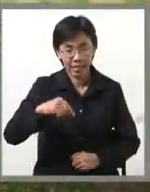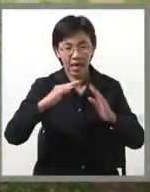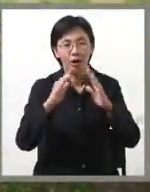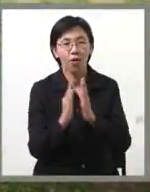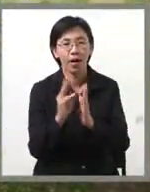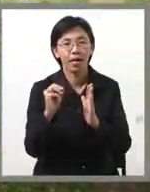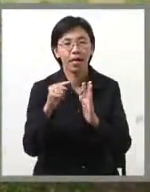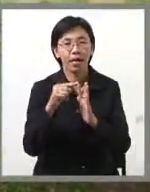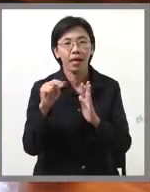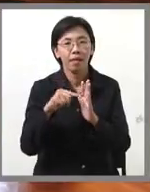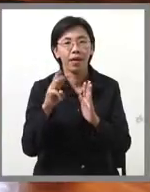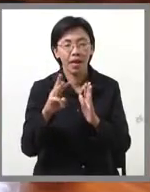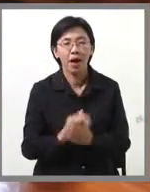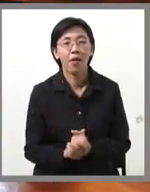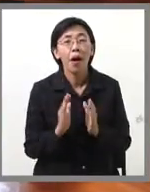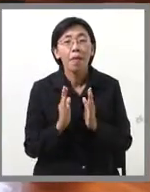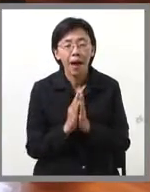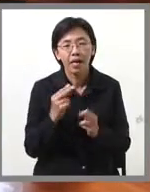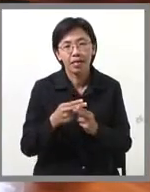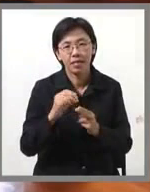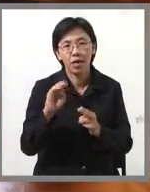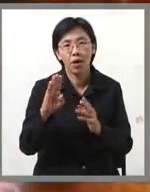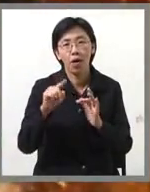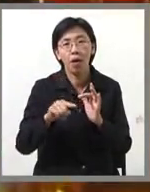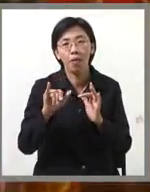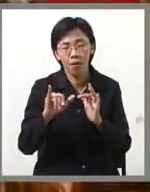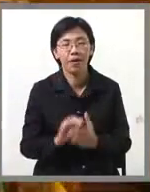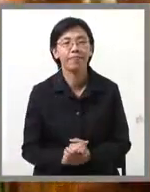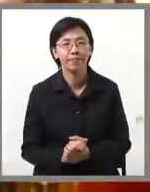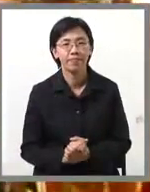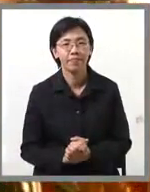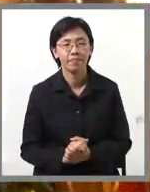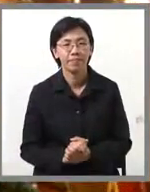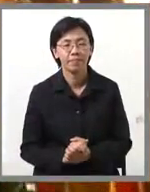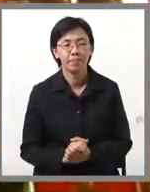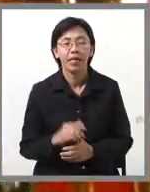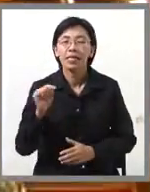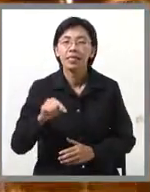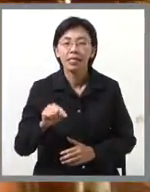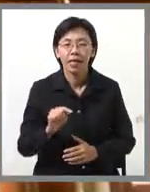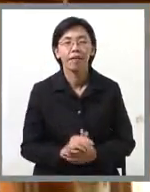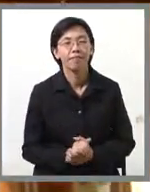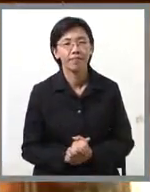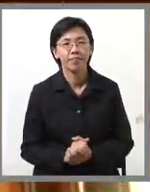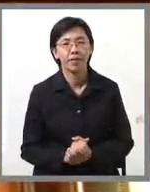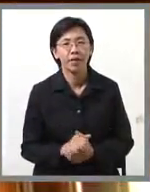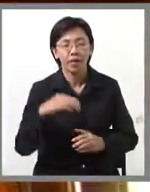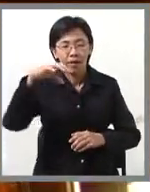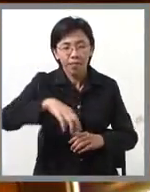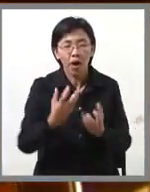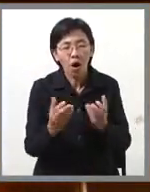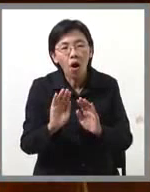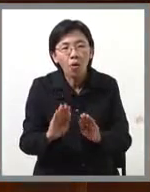ี่วัดมะนาวหลวงพ่อโบ้ยเปรี้ยวไม่ยอมเปลี่ยนแปลงเหมือนดังมะนาวเราจะทำพิพิธภัณฑ์กล